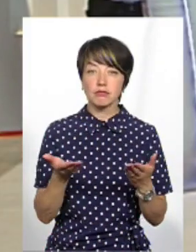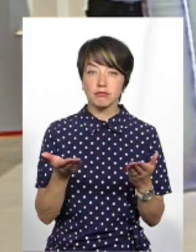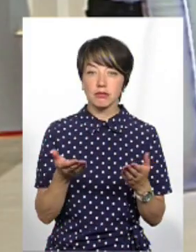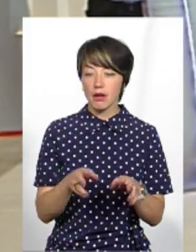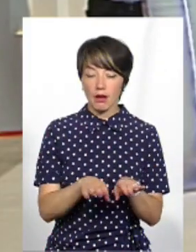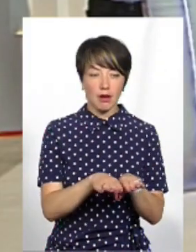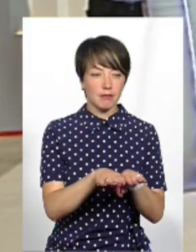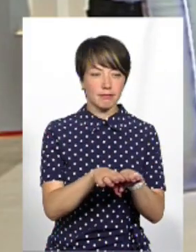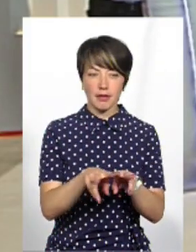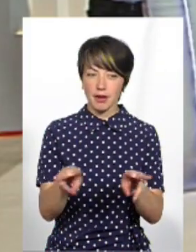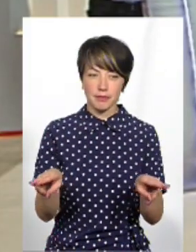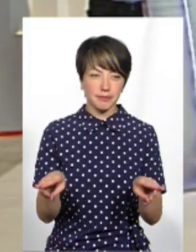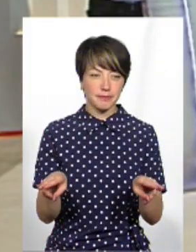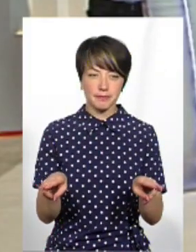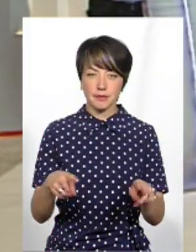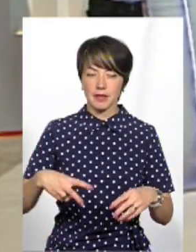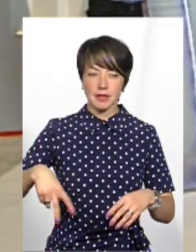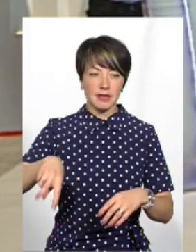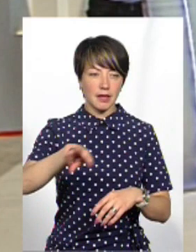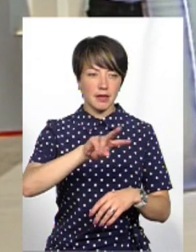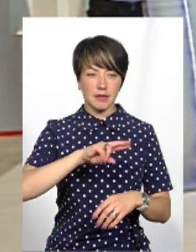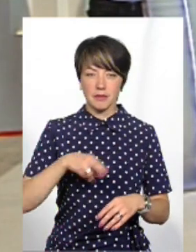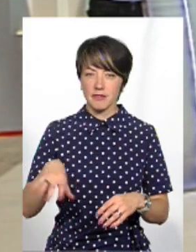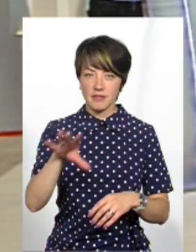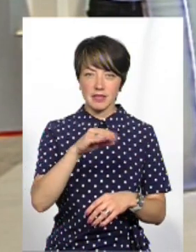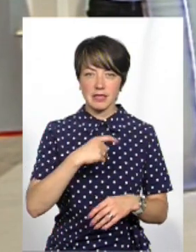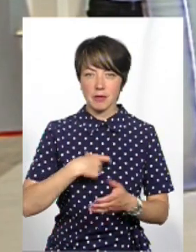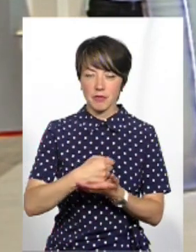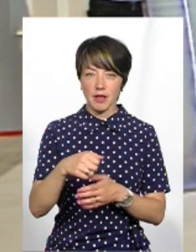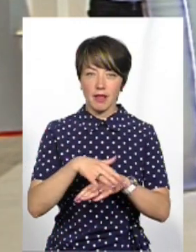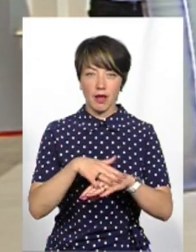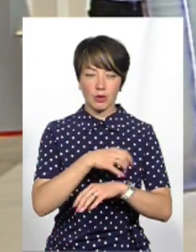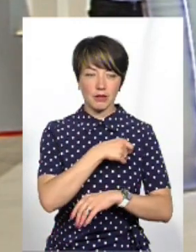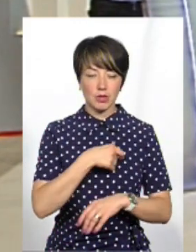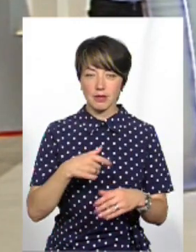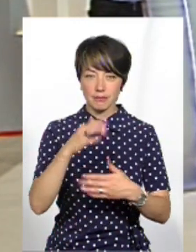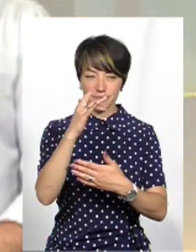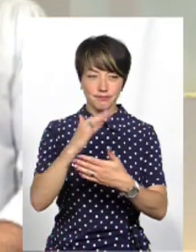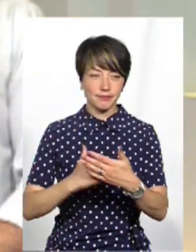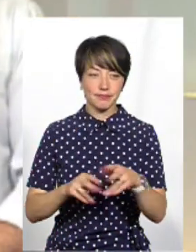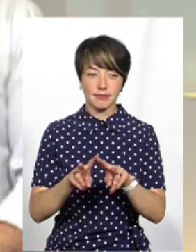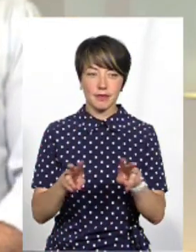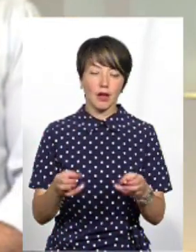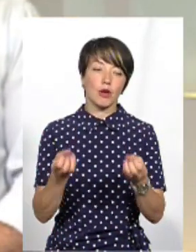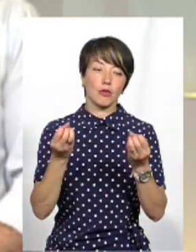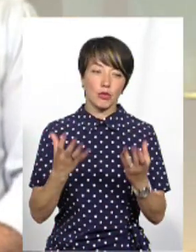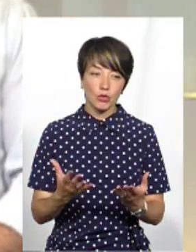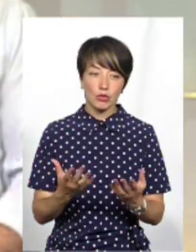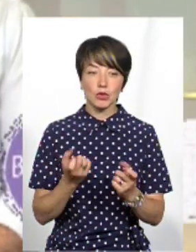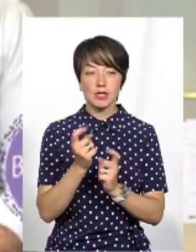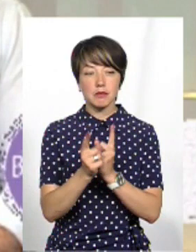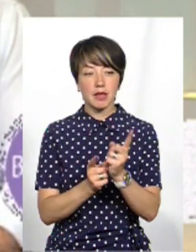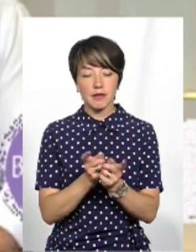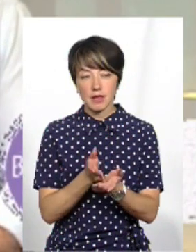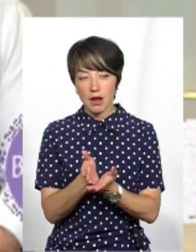абсолютно тотожні речі, як і у всіх інших самовисуванців, народних депутатів сьогоднішніх. Тобто, просто дещо